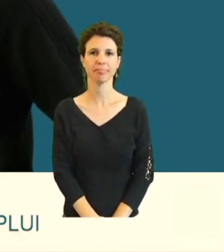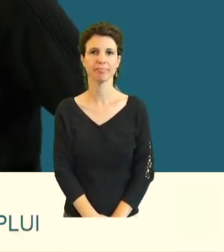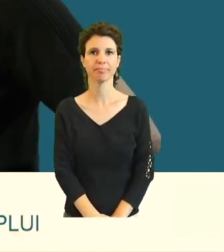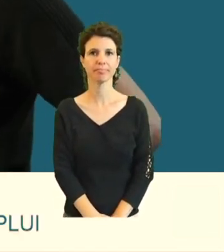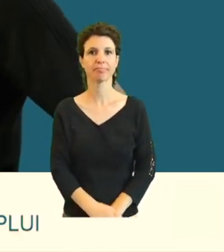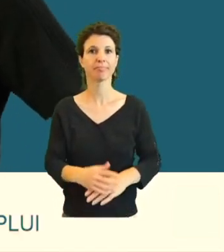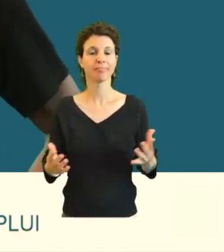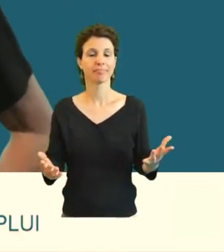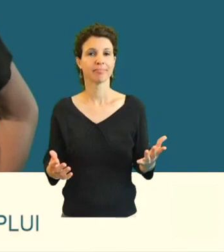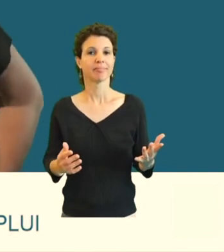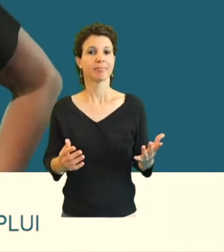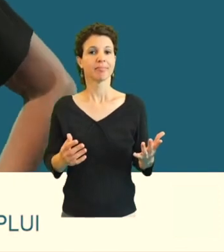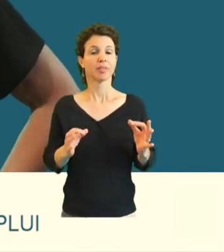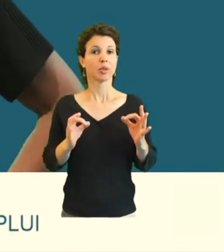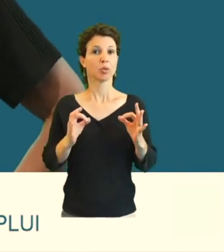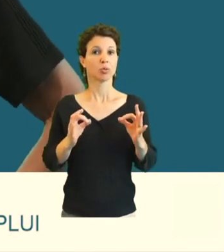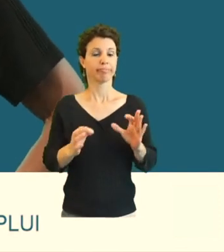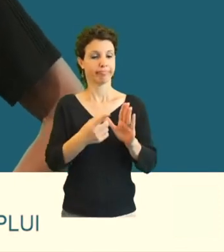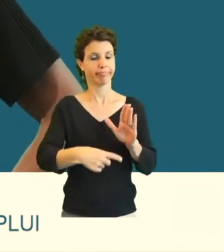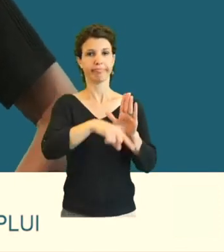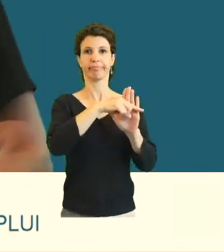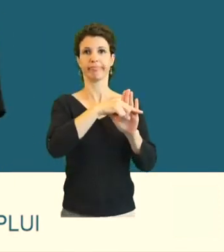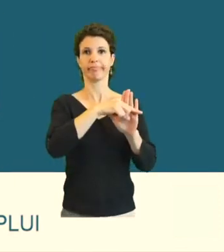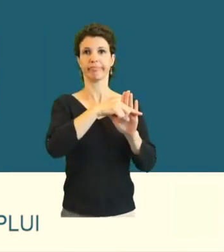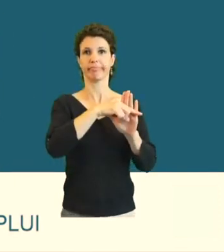Alors, il s'agit de la délibération